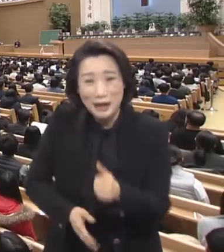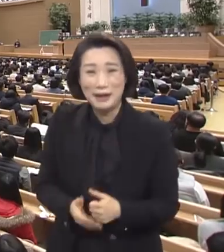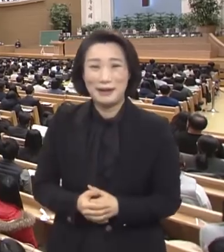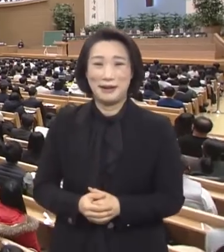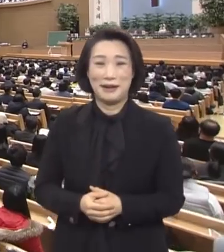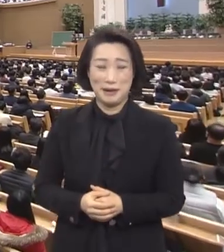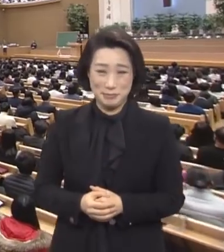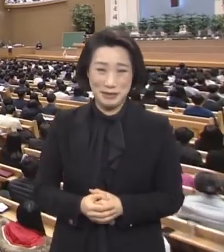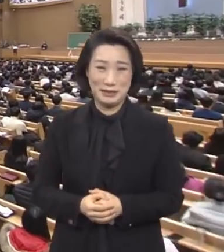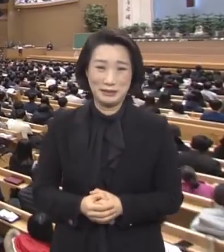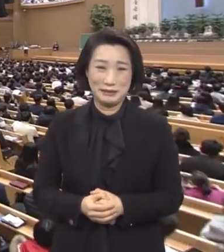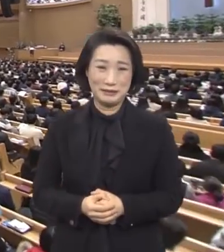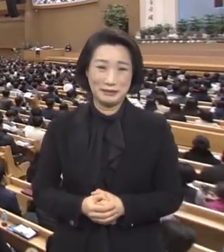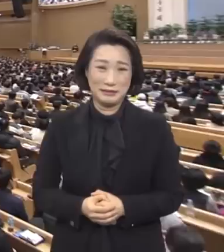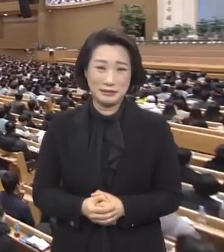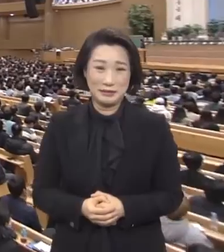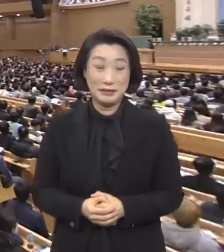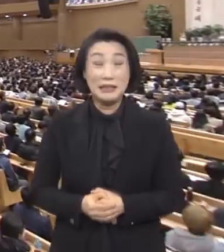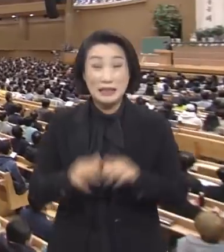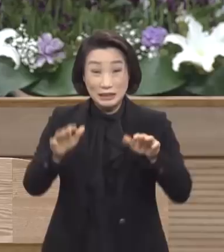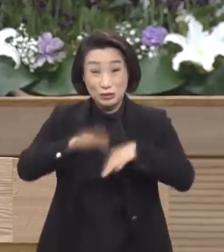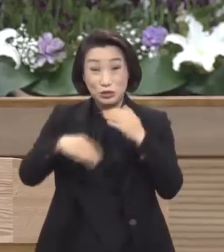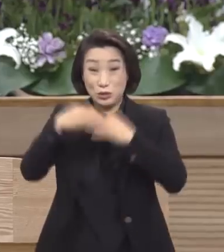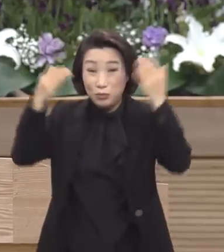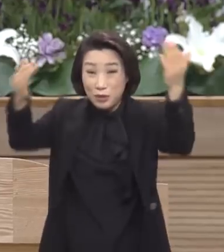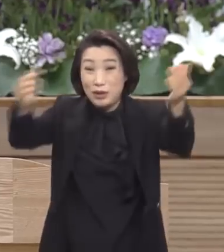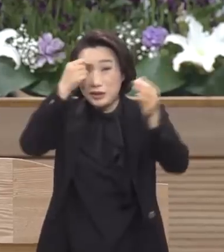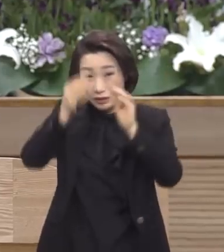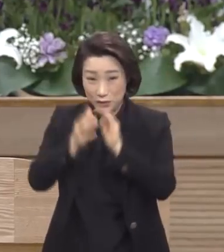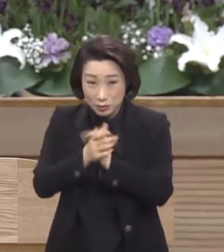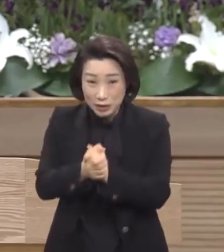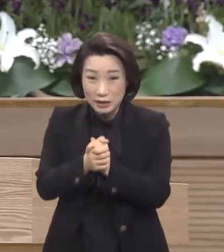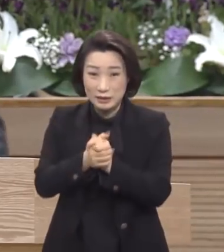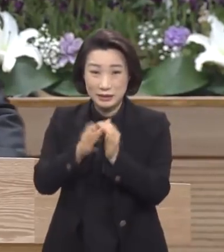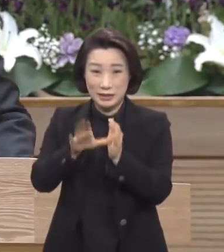축원합니다. 두 손 번쩍 들고